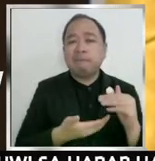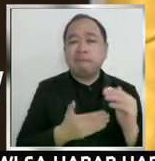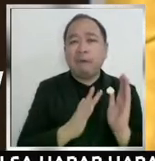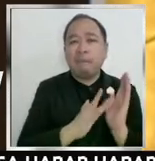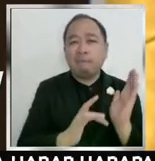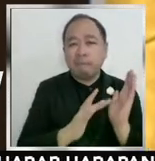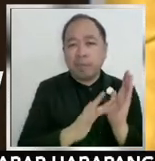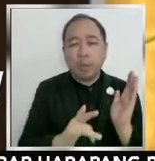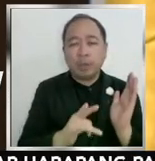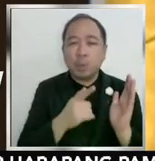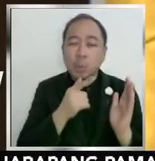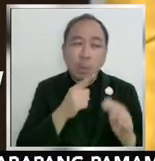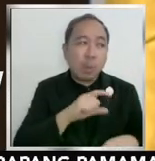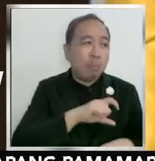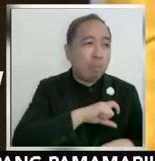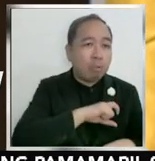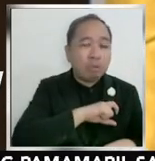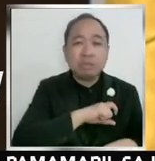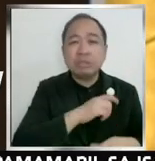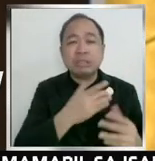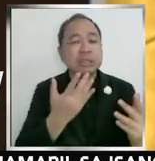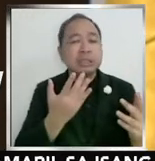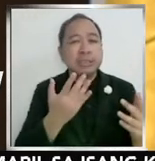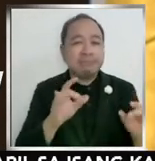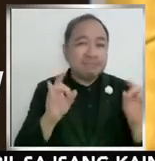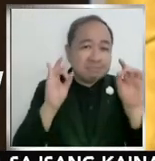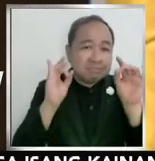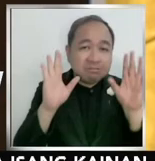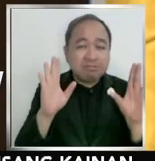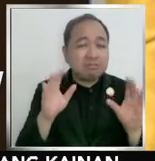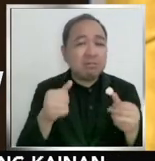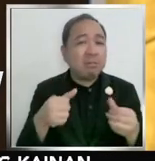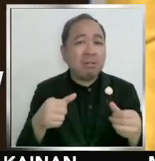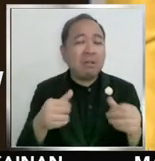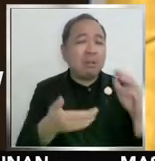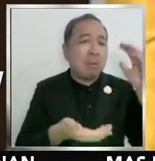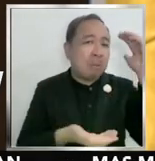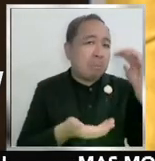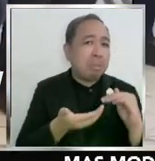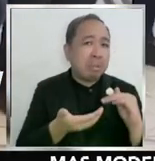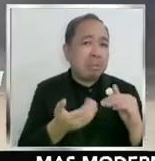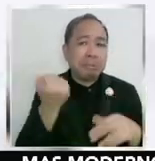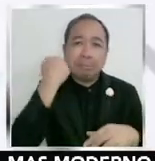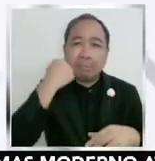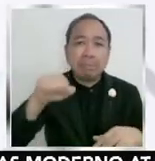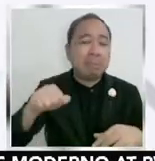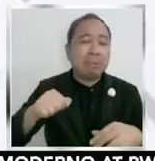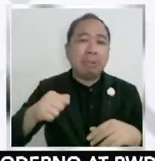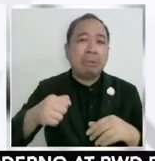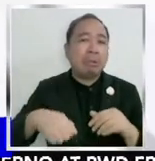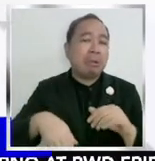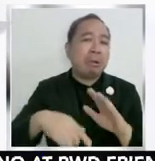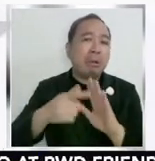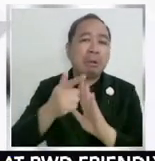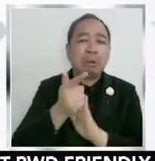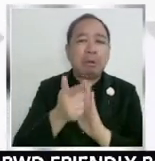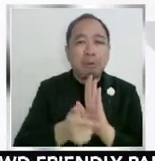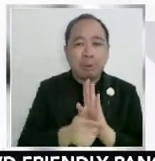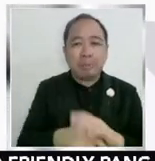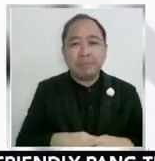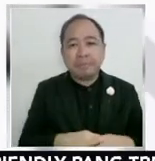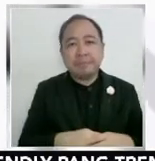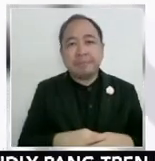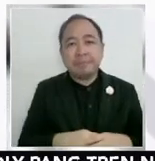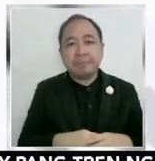naka-uniforme, nabawasan ang mga paglabag sa hustisya. Paghikayat naman ng Commission on